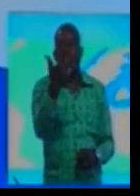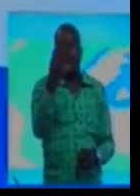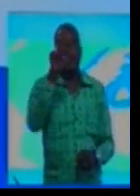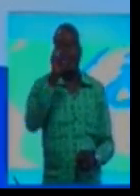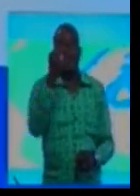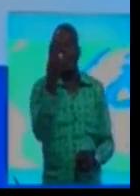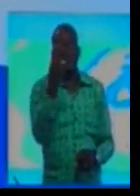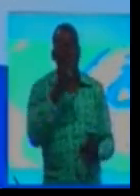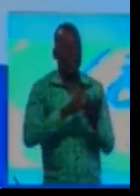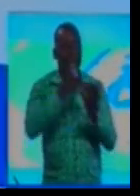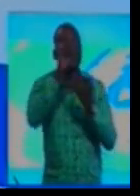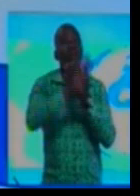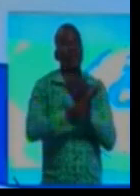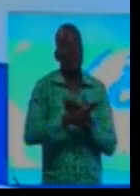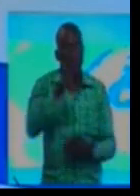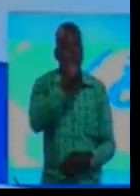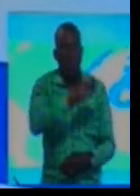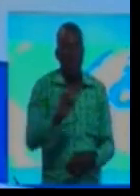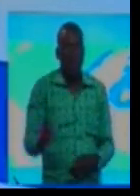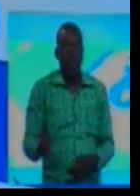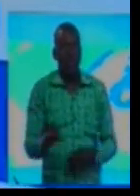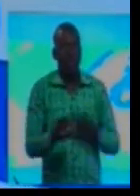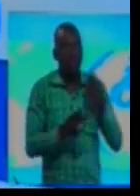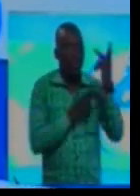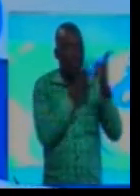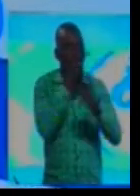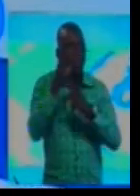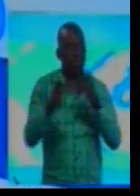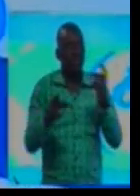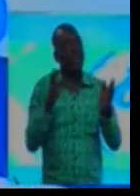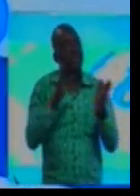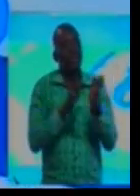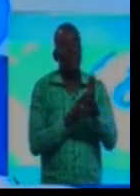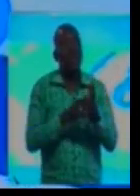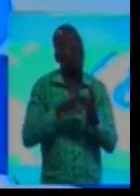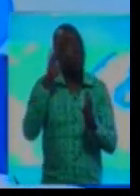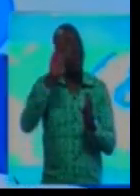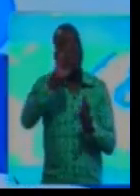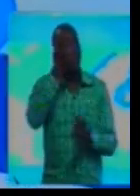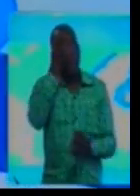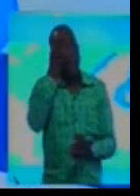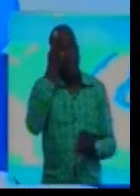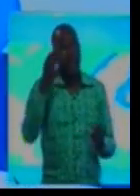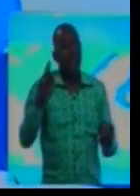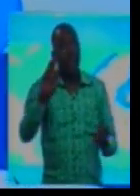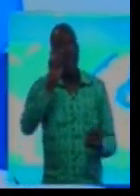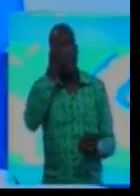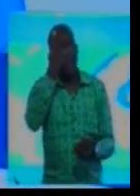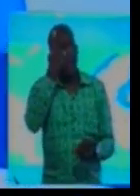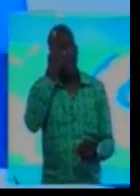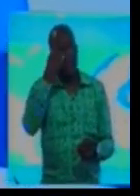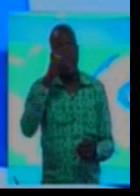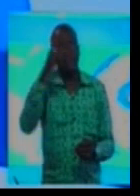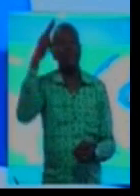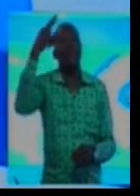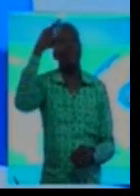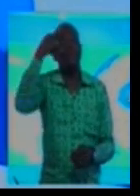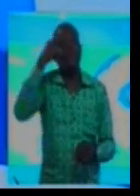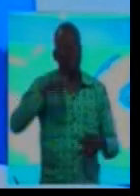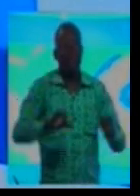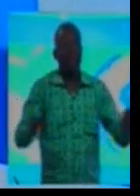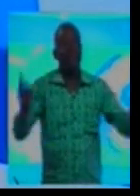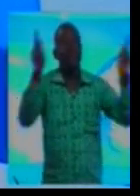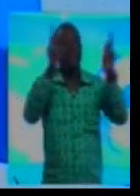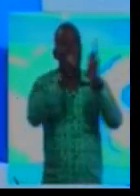les 23 et 24 décembre à Ouagadougou. La supervision des établissements publics de l'État focalise les réflexions de cette